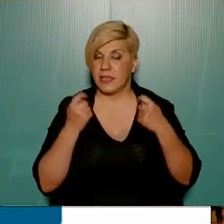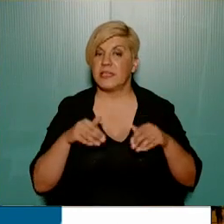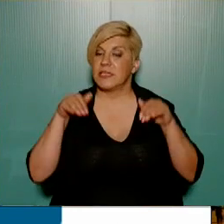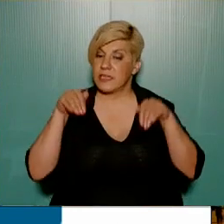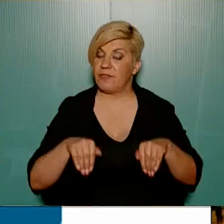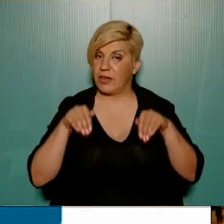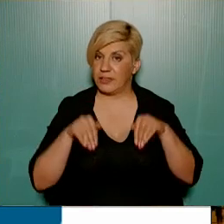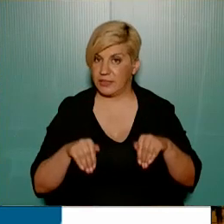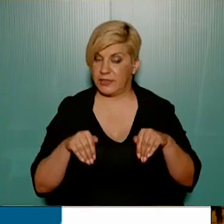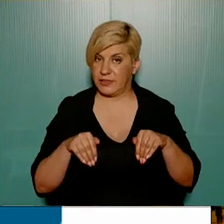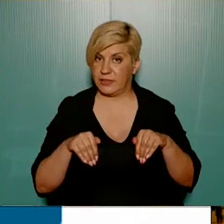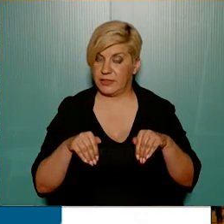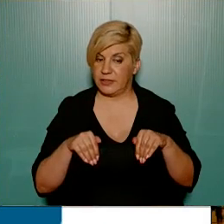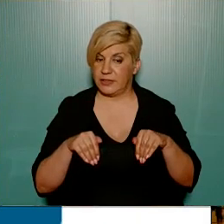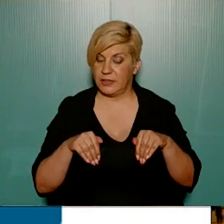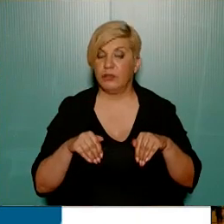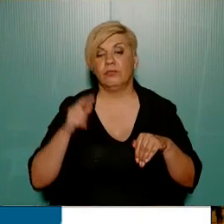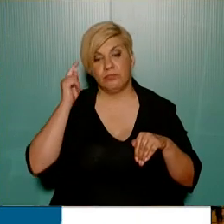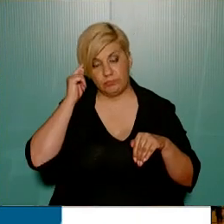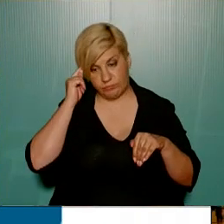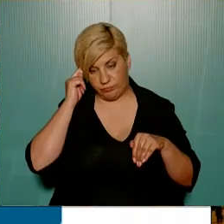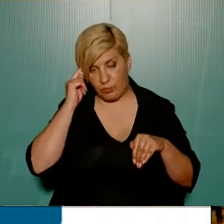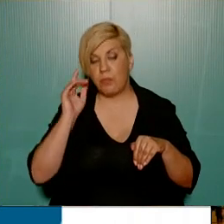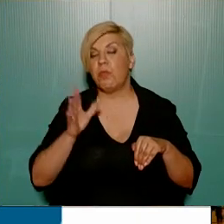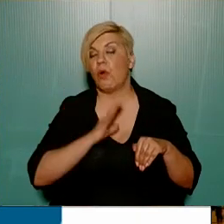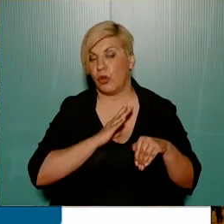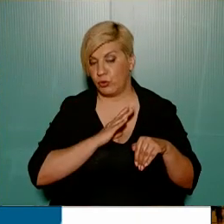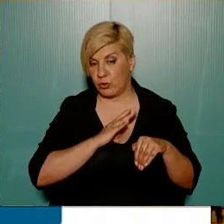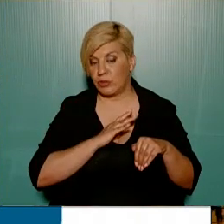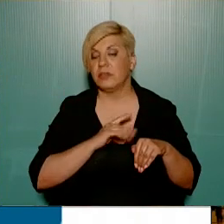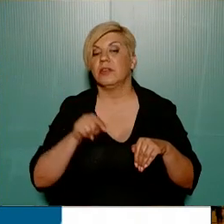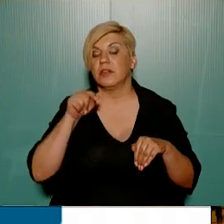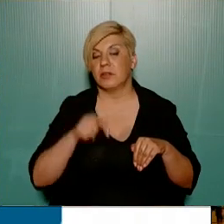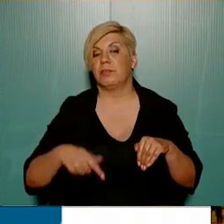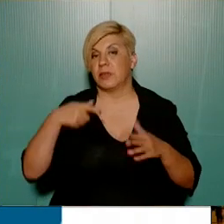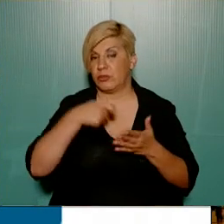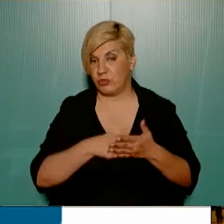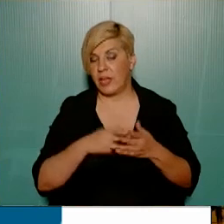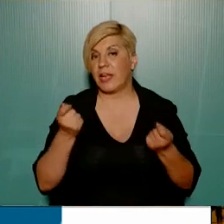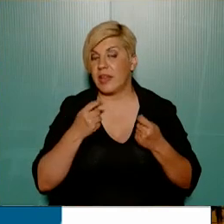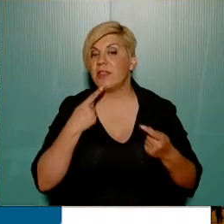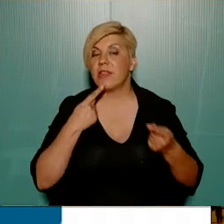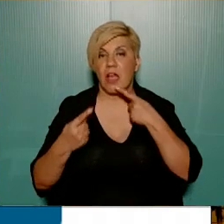σεβαστή η βούληση των πολιτών, την πλήρωσε ο Δήμος για να γίνει διαβούλευση.